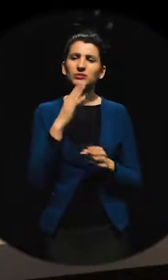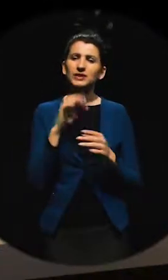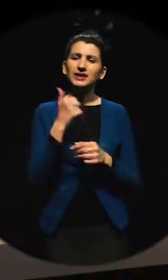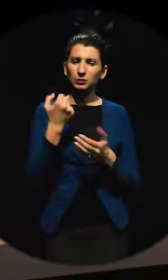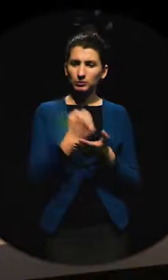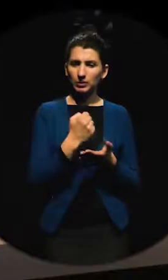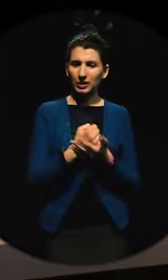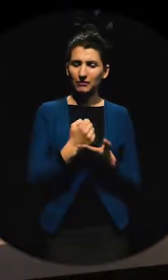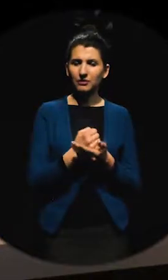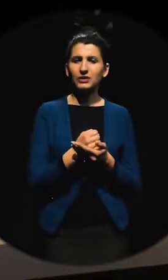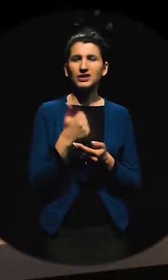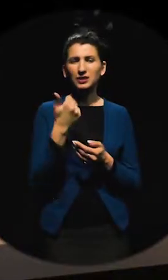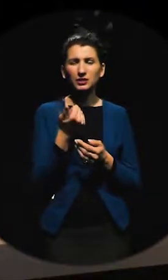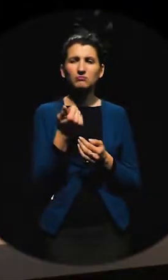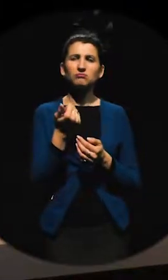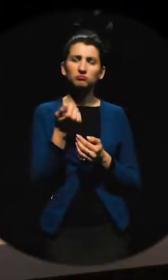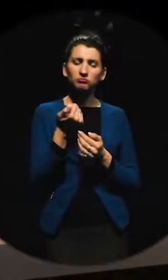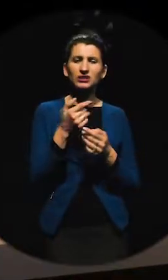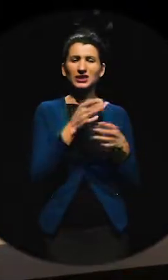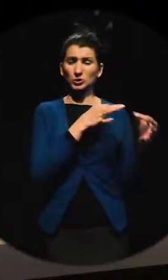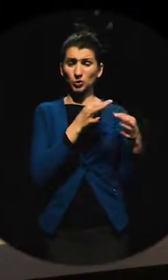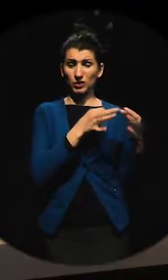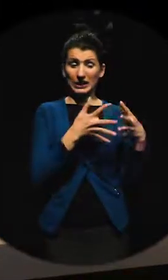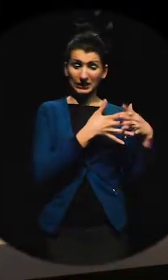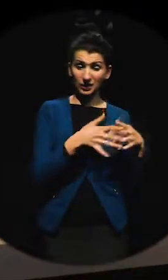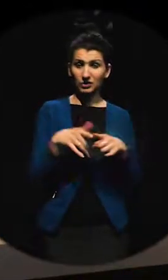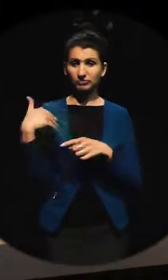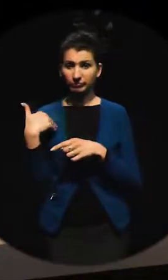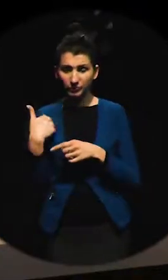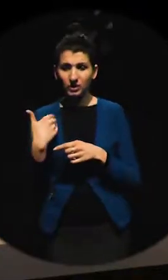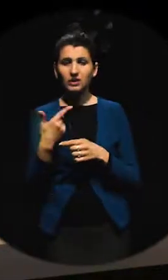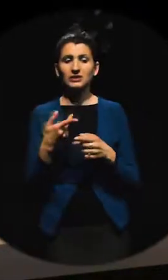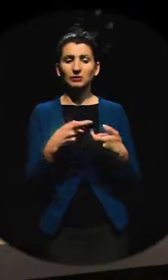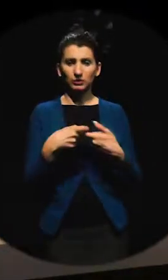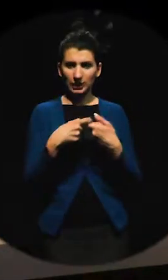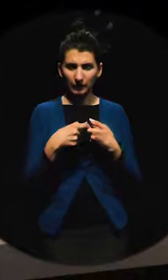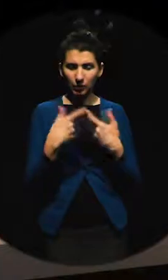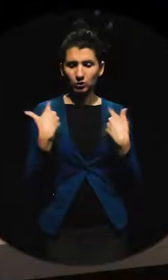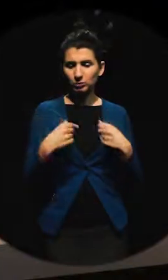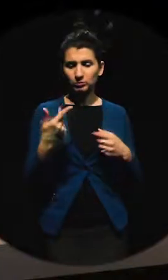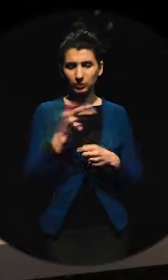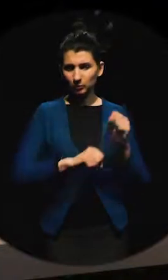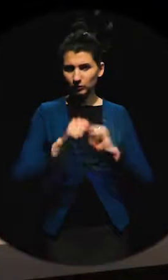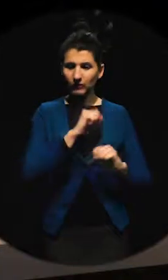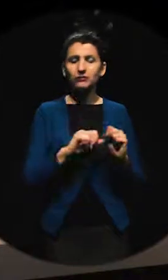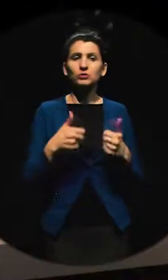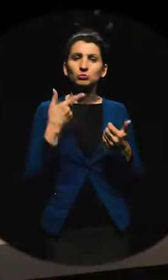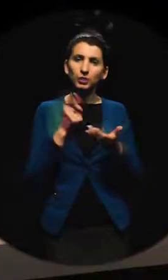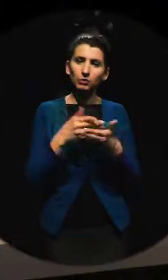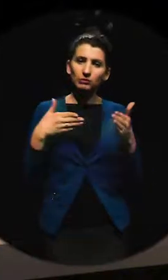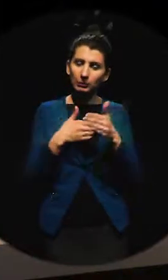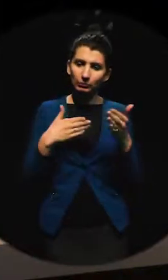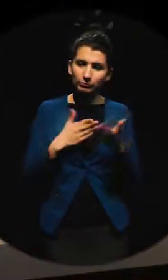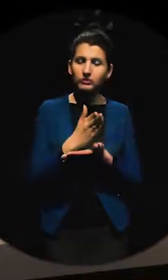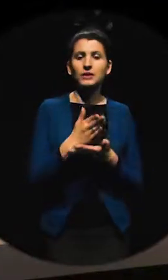jedną kwestię, jakby jeden mały taki punkt z tej historii aktywizmu związany właśnie z tym uwidocznieniem się osób z niepełnosprawnościami jako